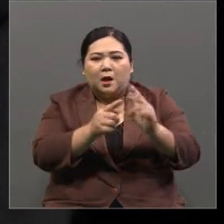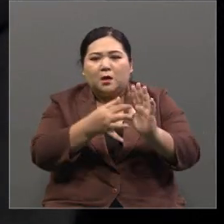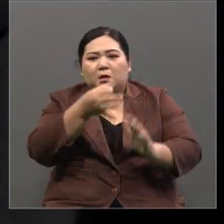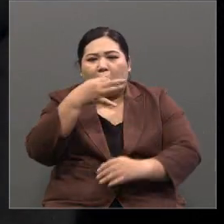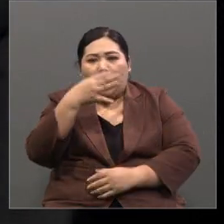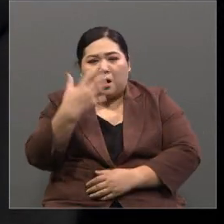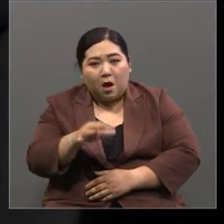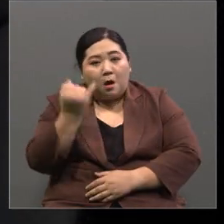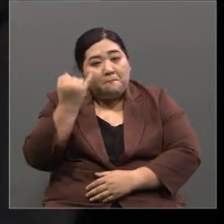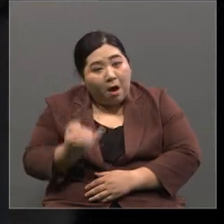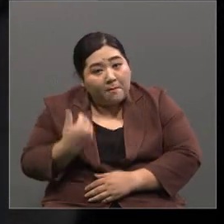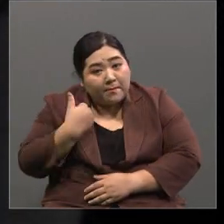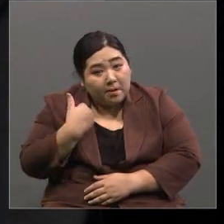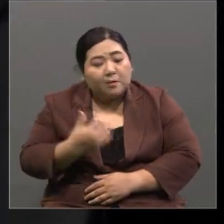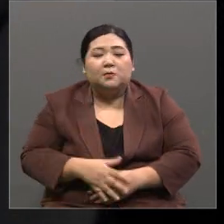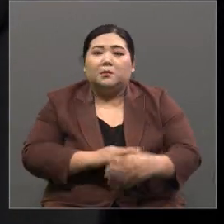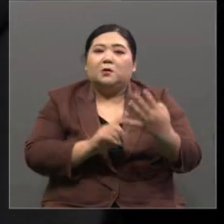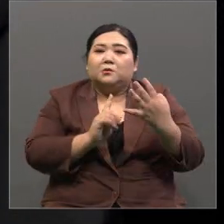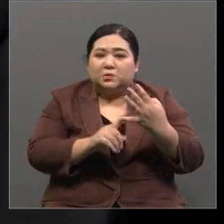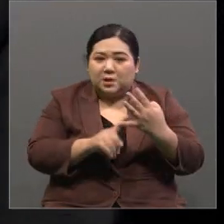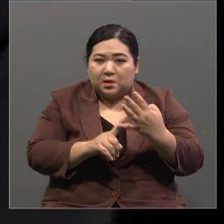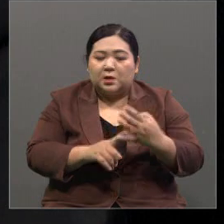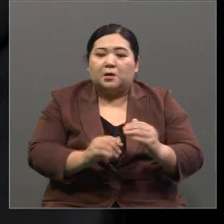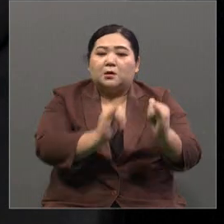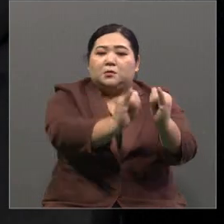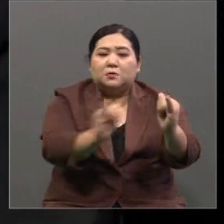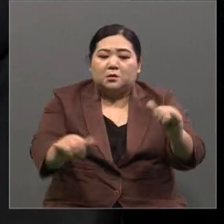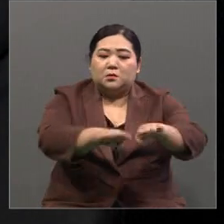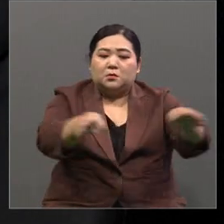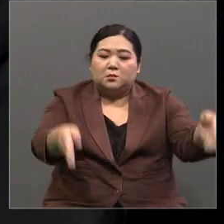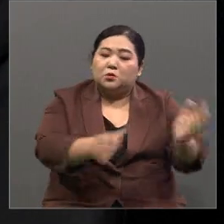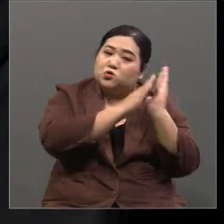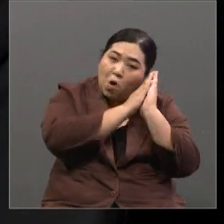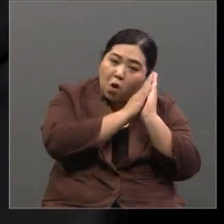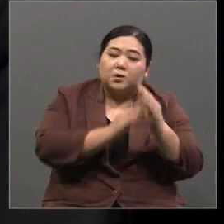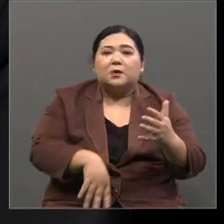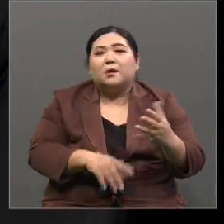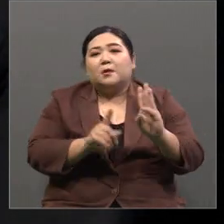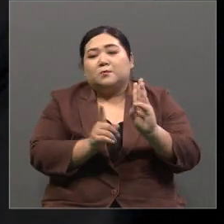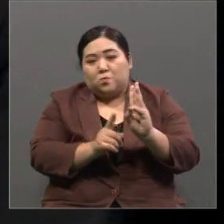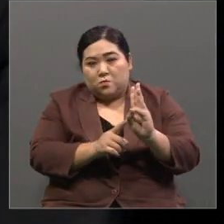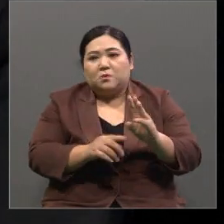ต่อยาต้านไวรัส4การบริหารเตียงและข้อสุดท้ายคือความสะดวกของการบริหารยา